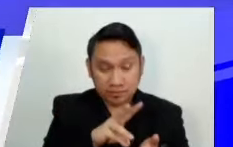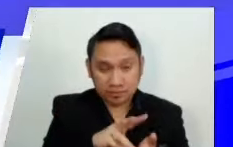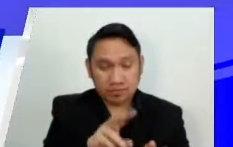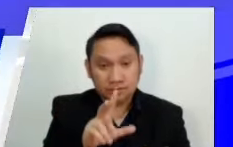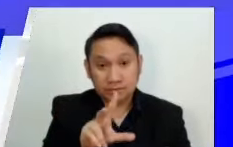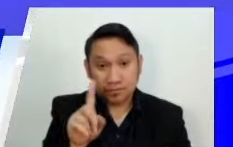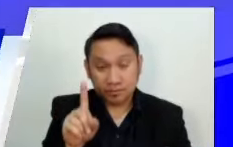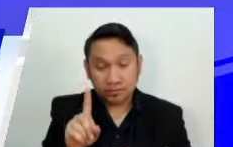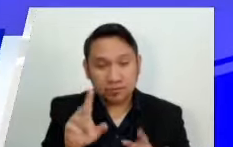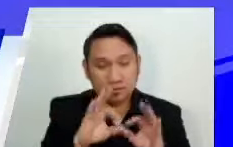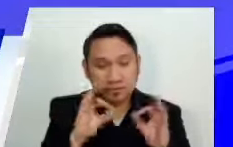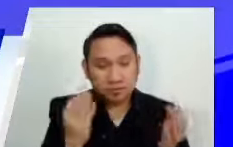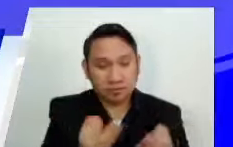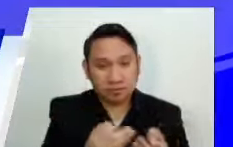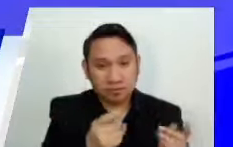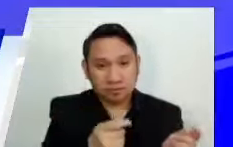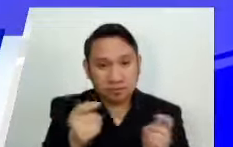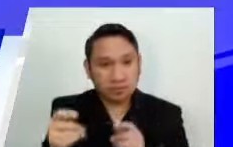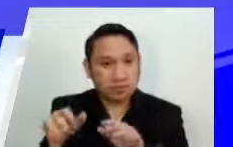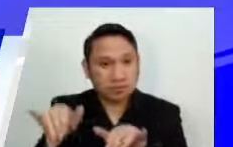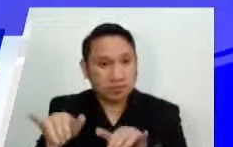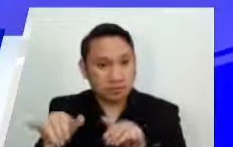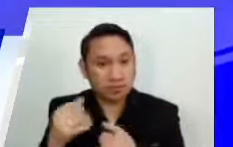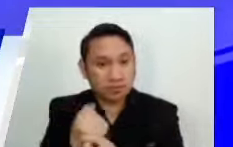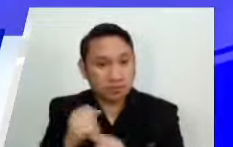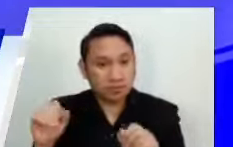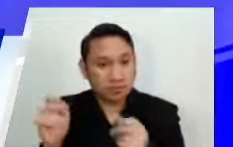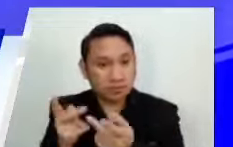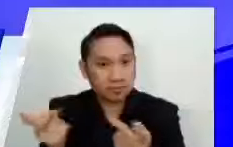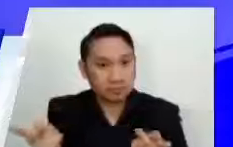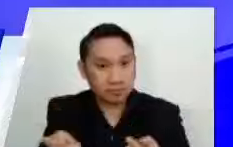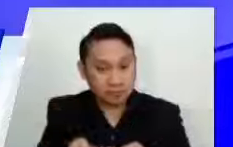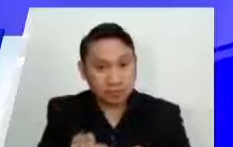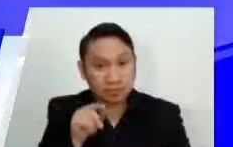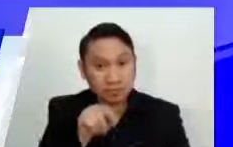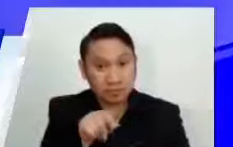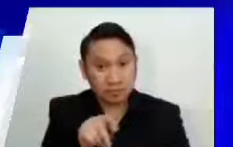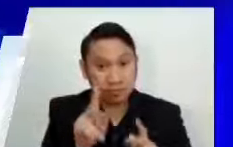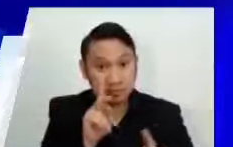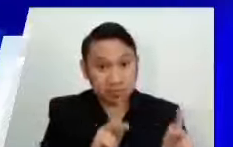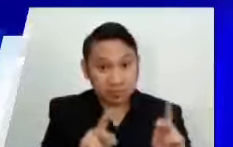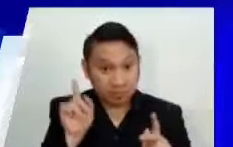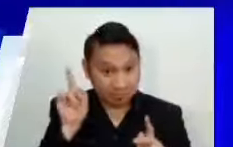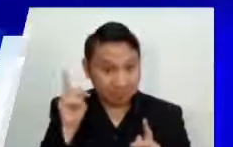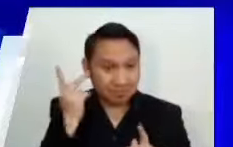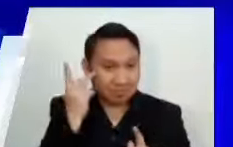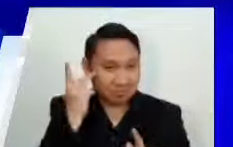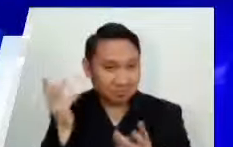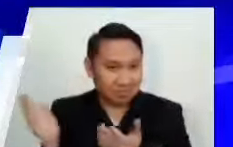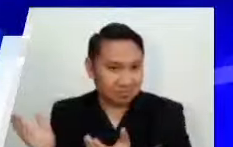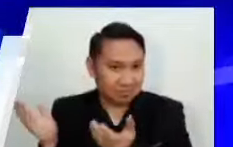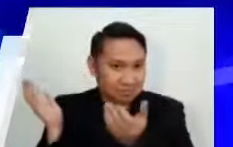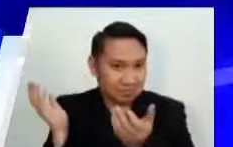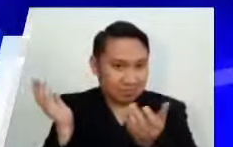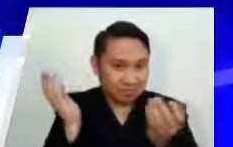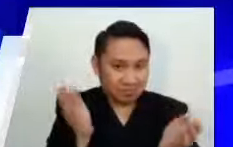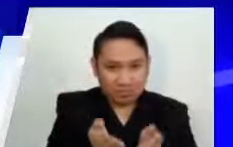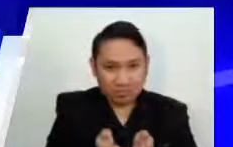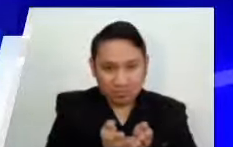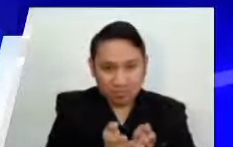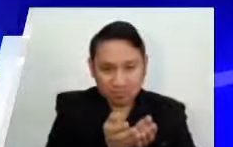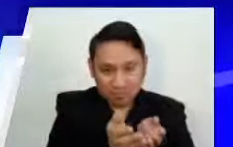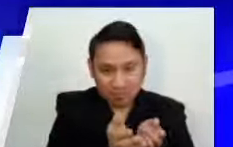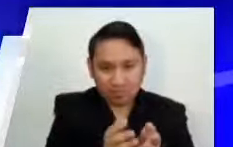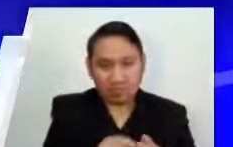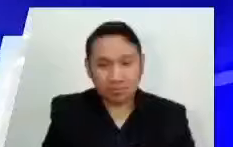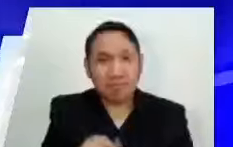sa evacuation centers. Dinala na rin ng mga residente ang mga bangka nila sa mas mataas na lugar. Ganyan din ang maagang paghahanda ng mga